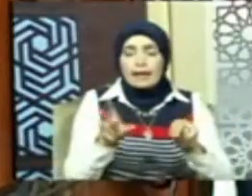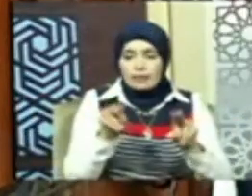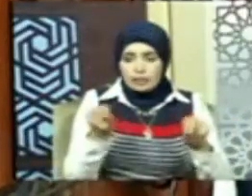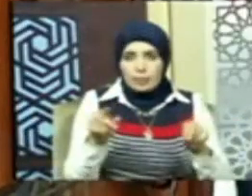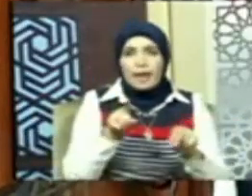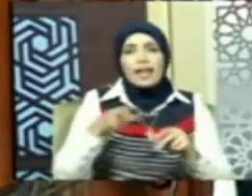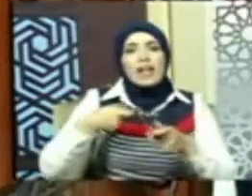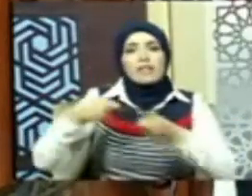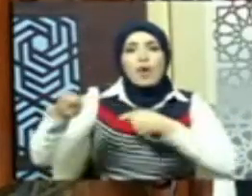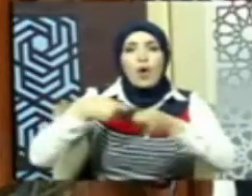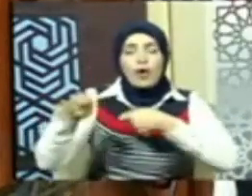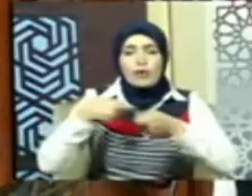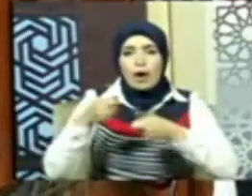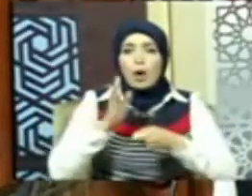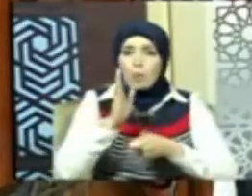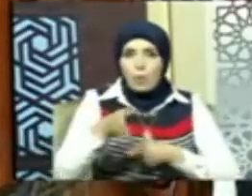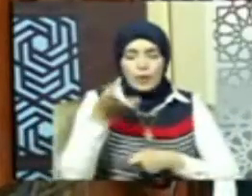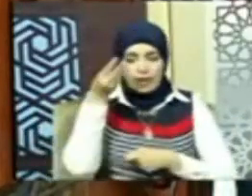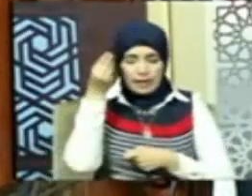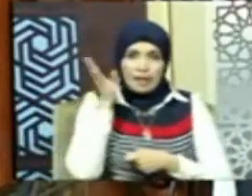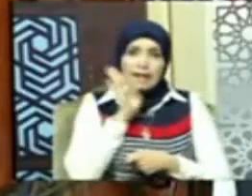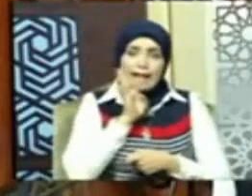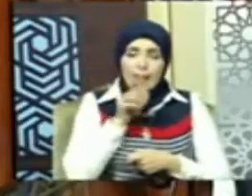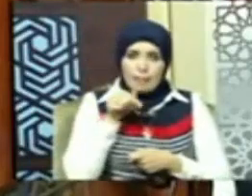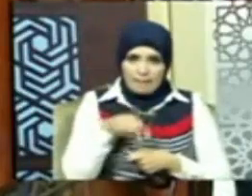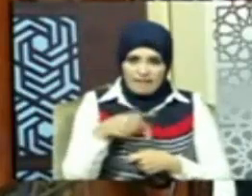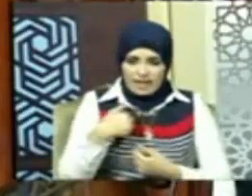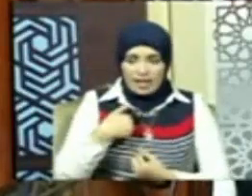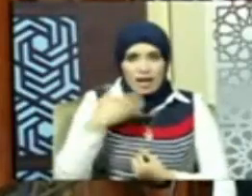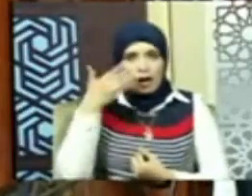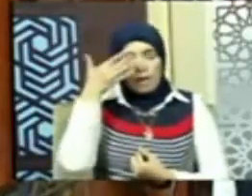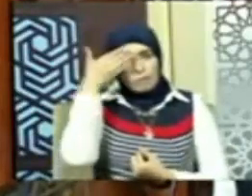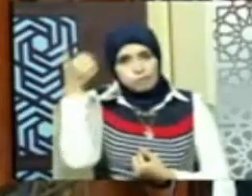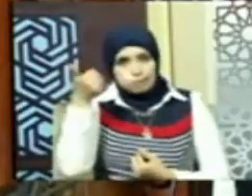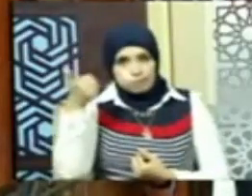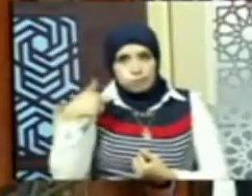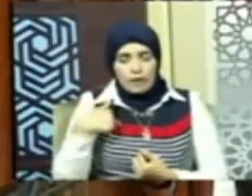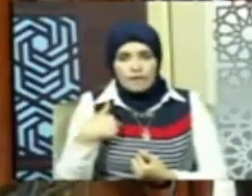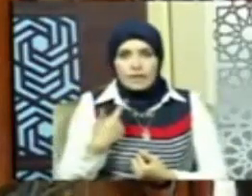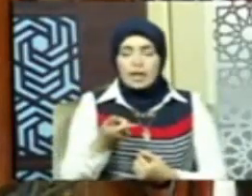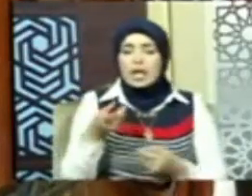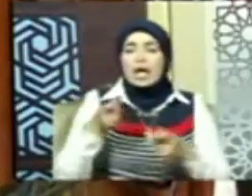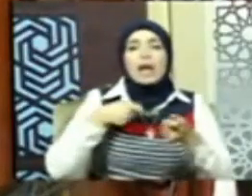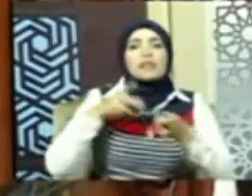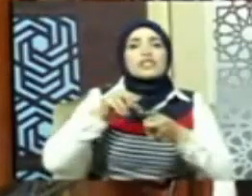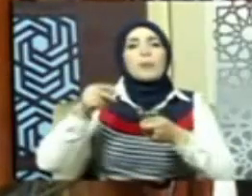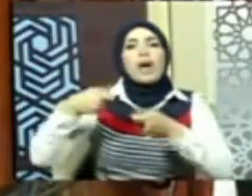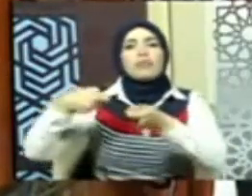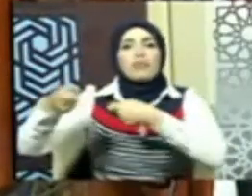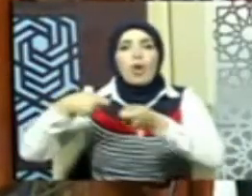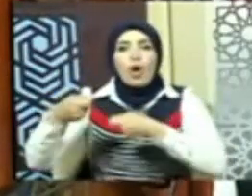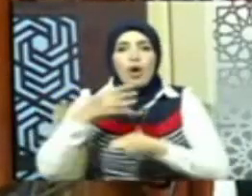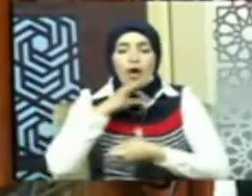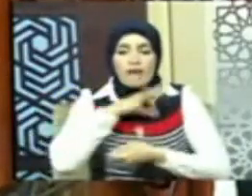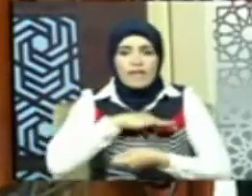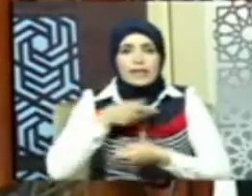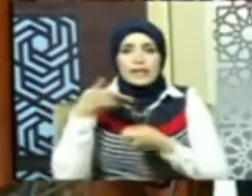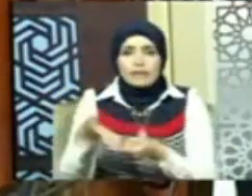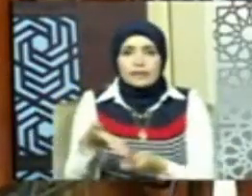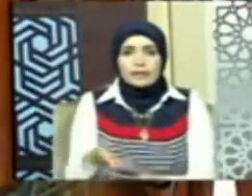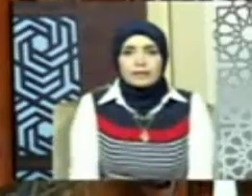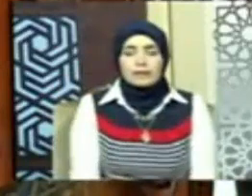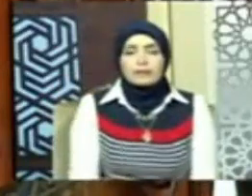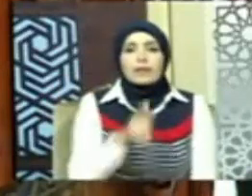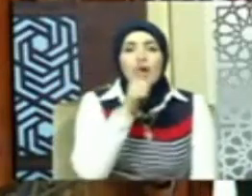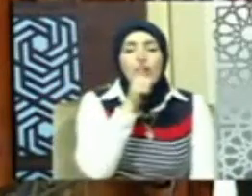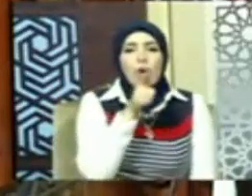بعلمك، يقولون هذا مش أو أن تنافق به، يقول: لا، يقولون هذا مشراب،